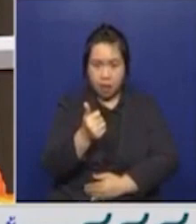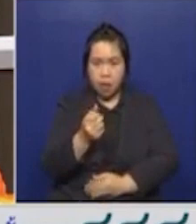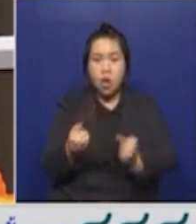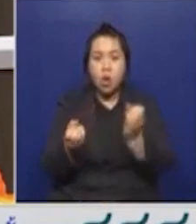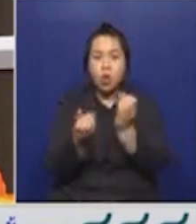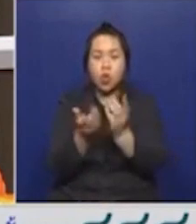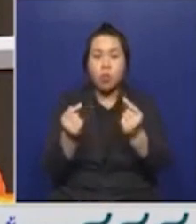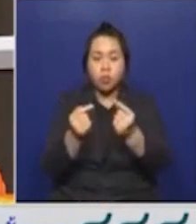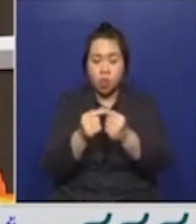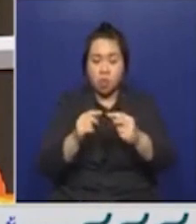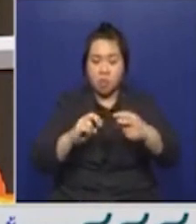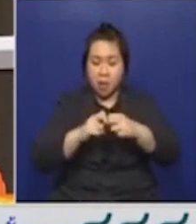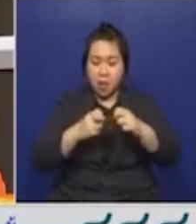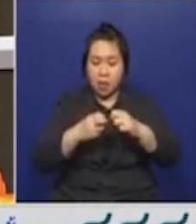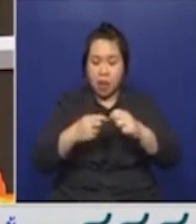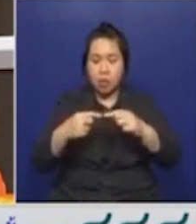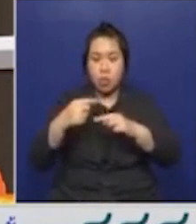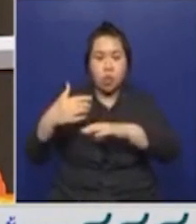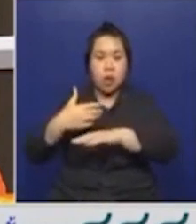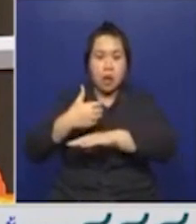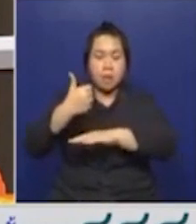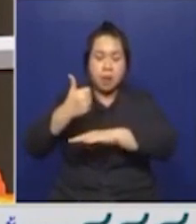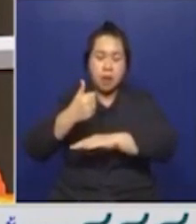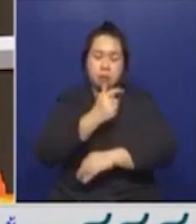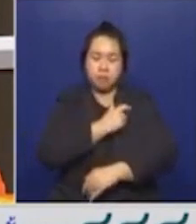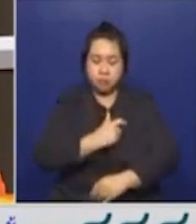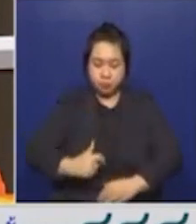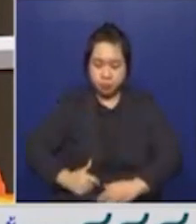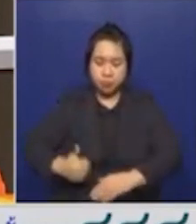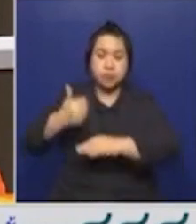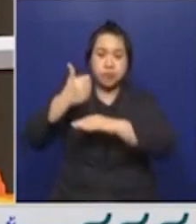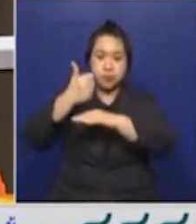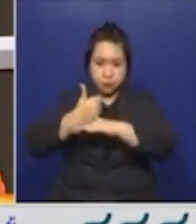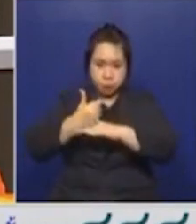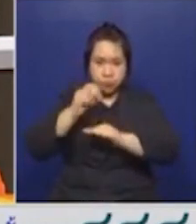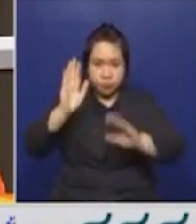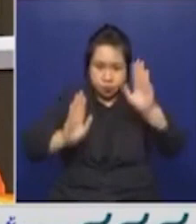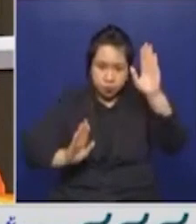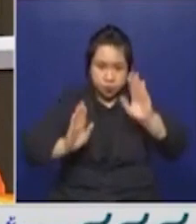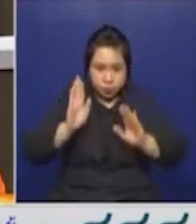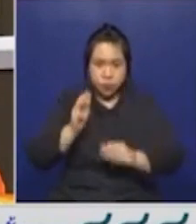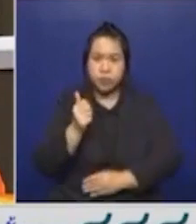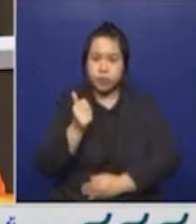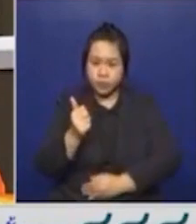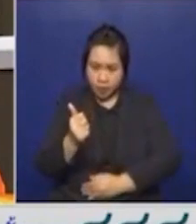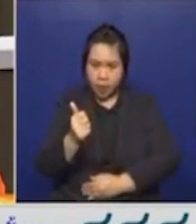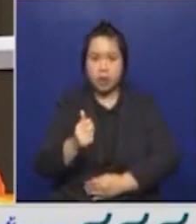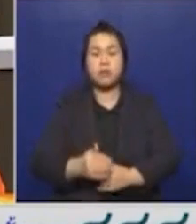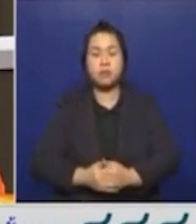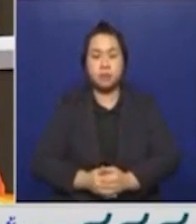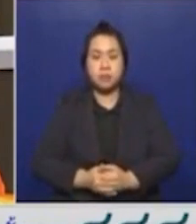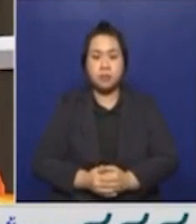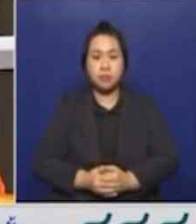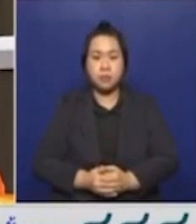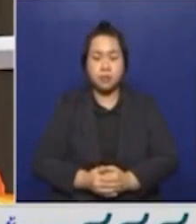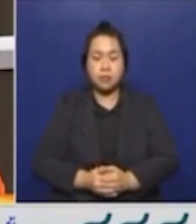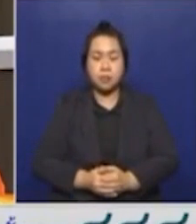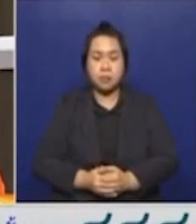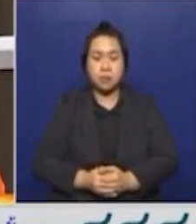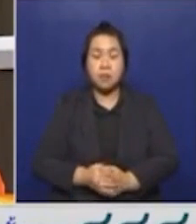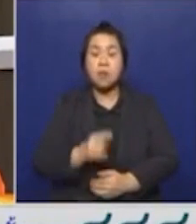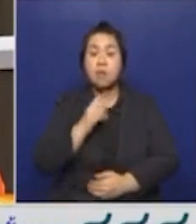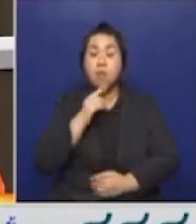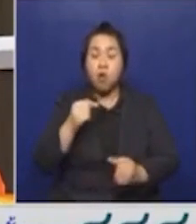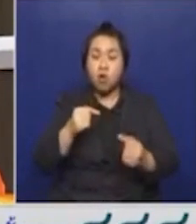ต่อการเปลี่ยนแปลงระบอบการปกครองประชาธิปไตยอันมีพระมหากษัตริย์ทรงเป็นประมุขนะคะและไม่ส่งผลต่อการเปลี่ยนแปลง